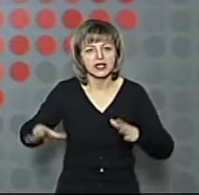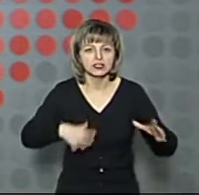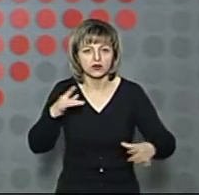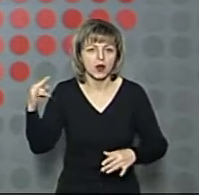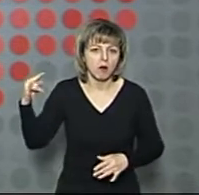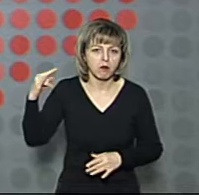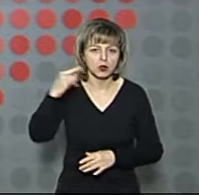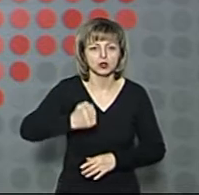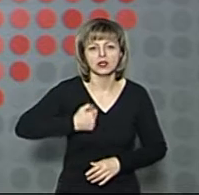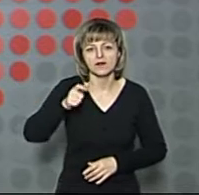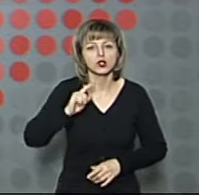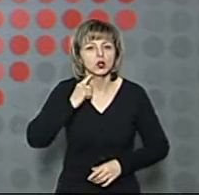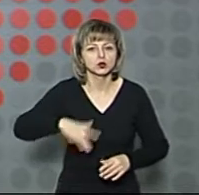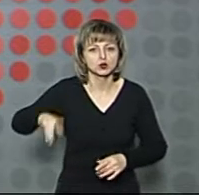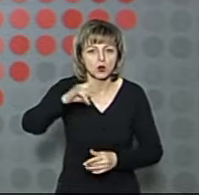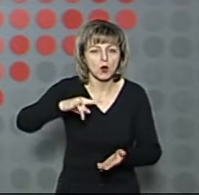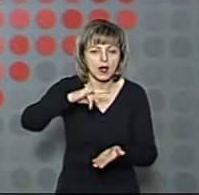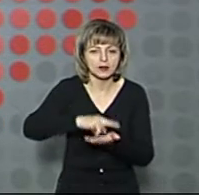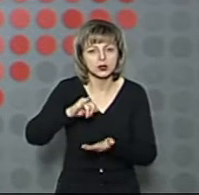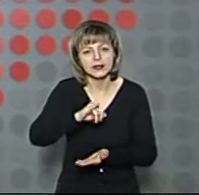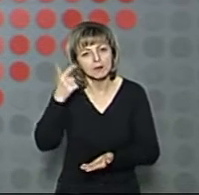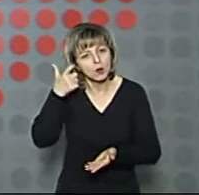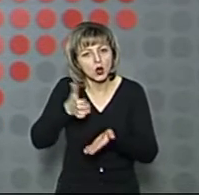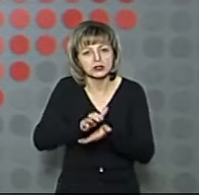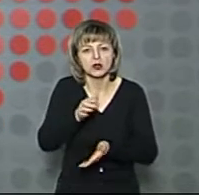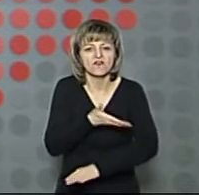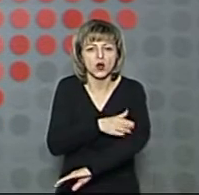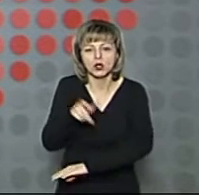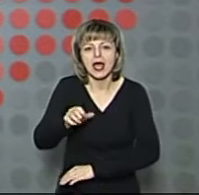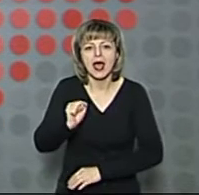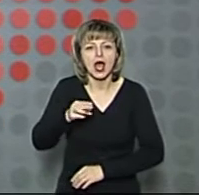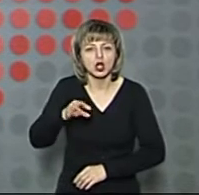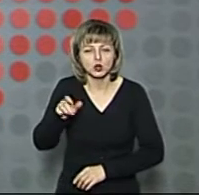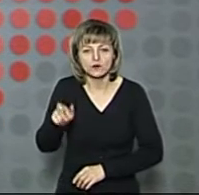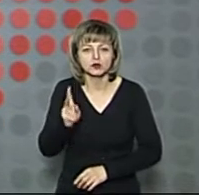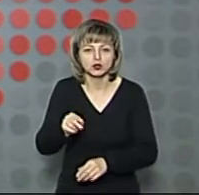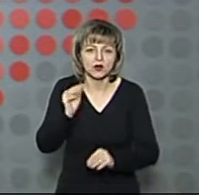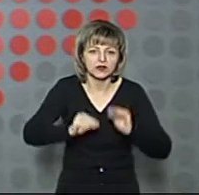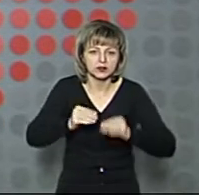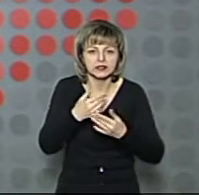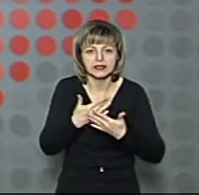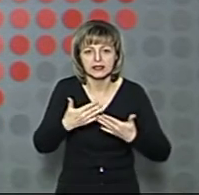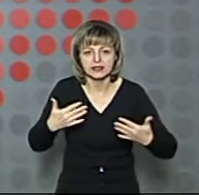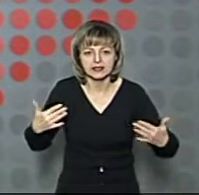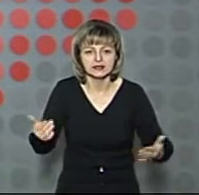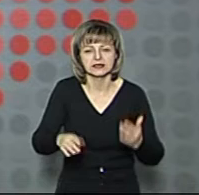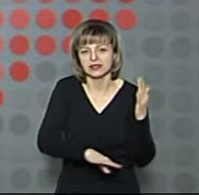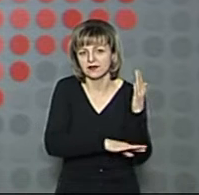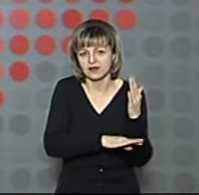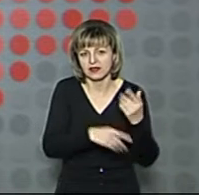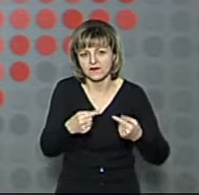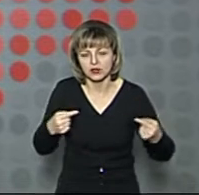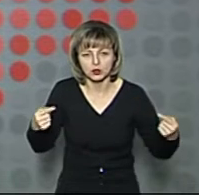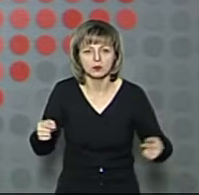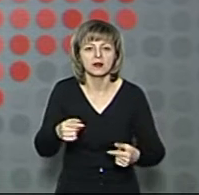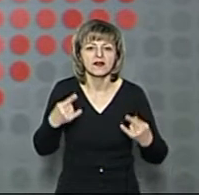польоти військових на Луцькому аеродромі та познайомимо з волинянином атовцем, який виготовляє різьблені з дерева вироби. У студії